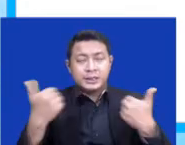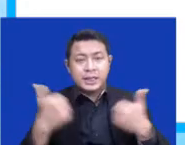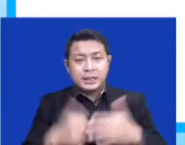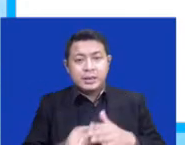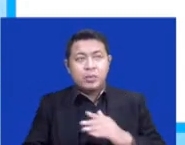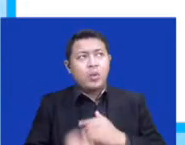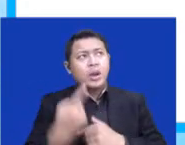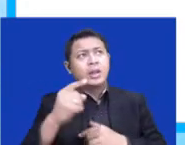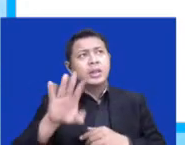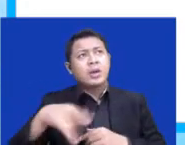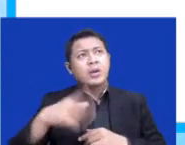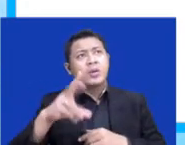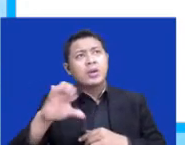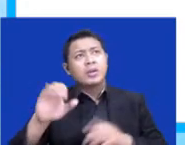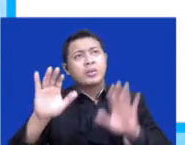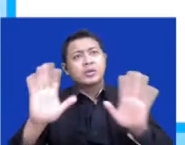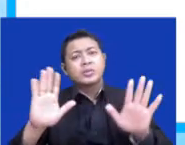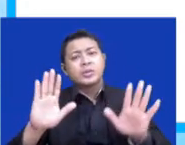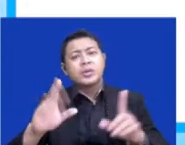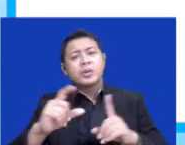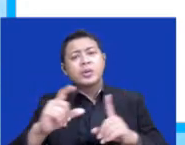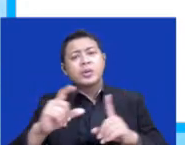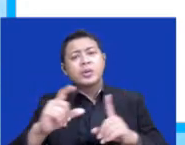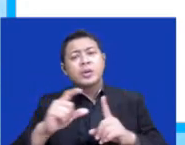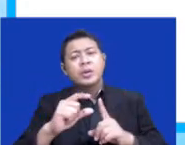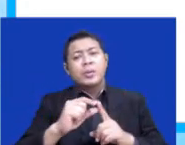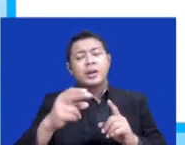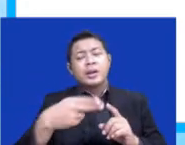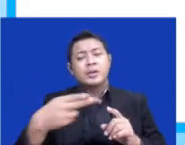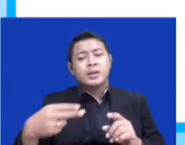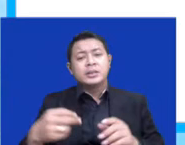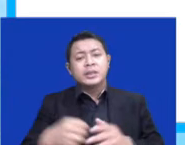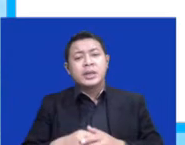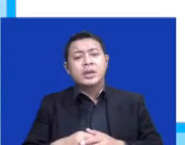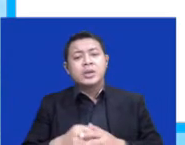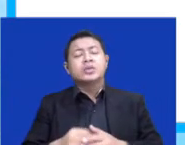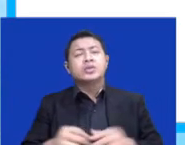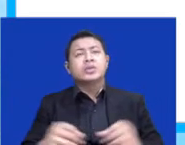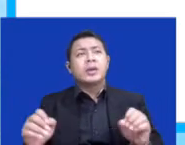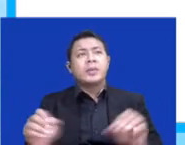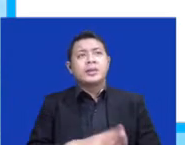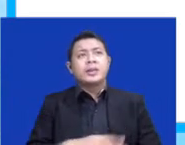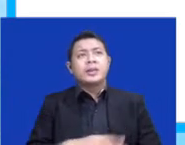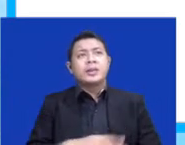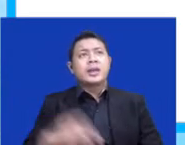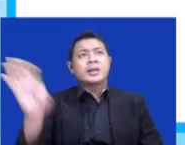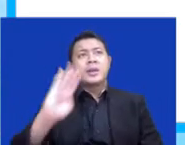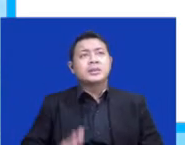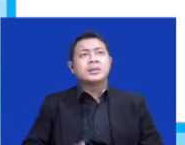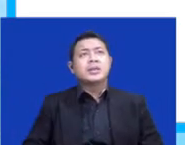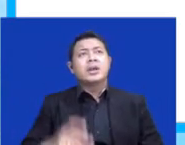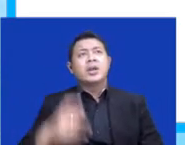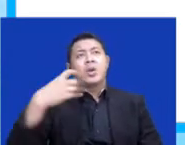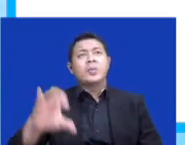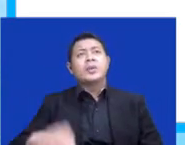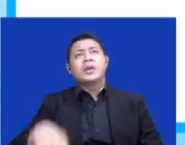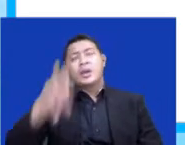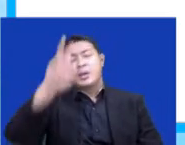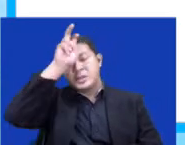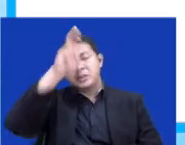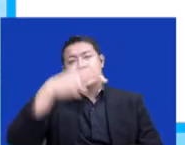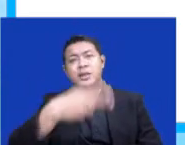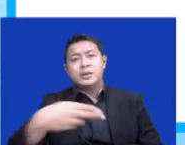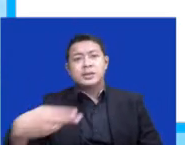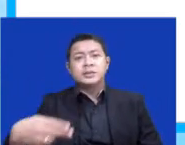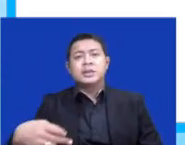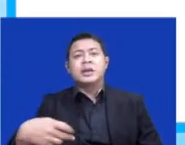2010, Plan Internasional telah mengimplementasikan YHP di Brazil, Kolombia, Mesir, India, Indonesia, Kenya,